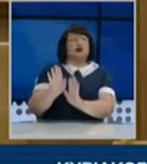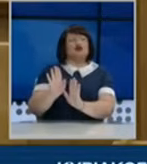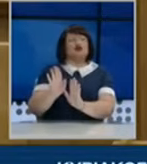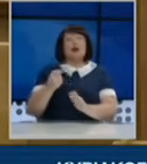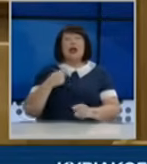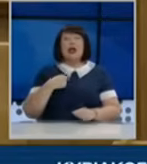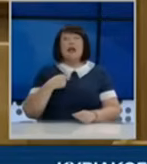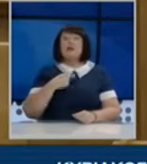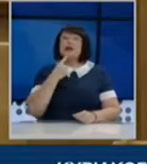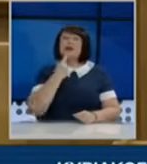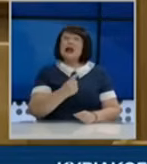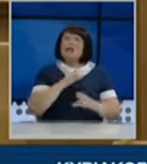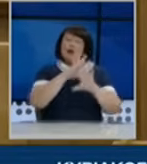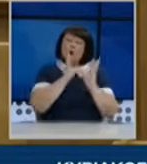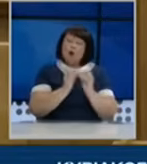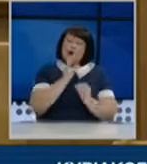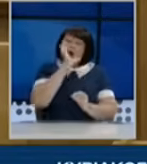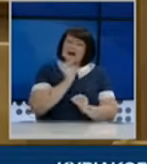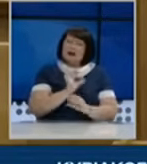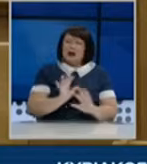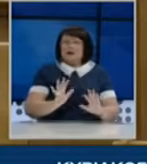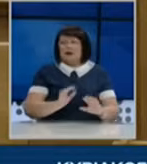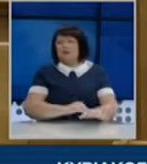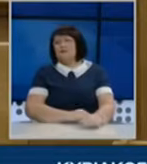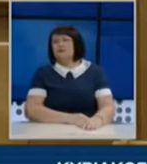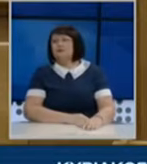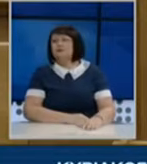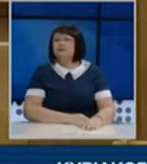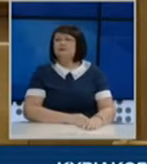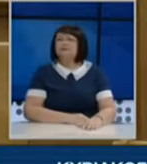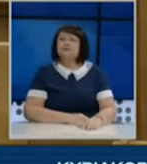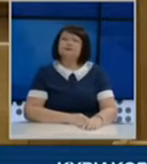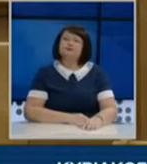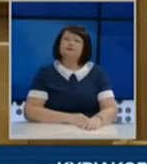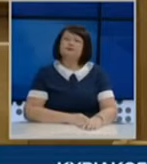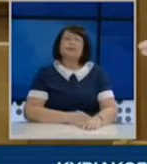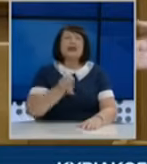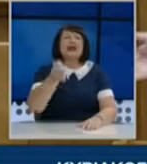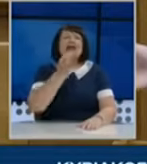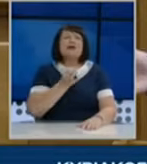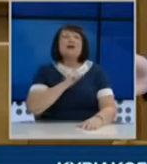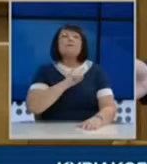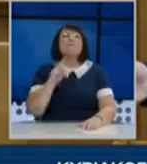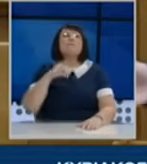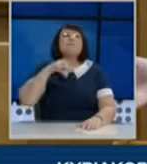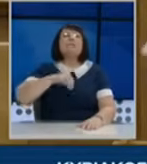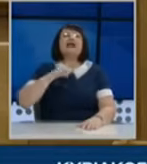Εμείς θα σας λέμε όλη την αλήθεια. Πάμε και στα υπόλοιπα. Είπε για τις ΜΚΟ ο Πρωθυπουργός.